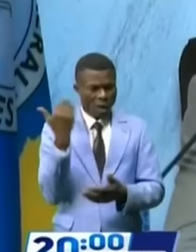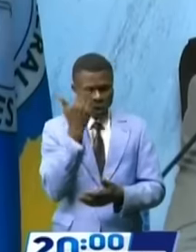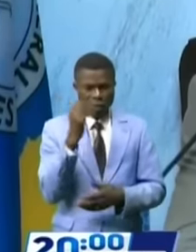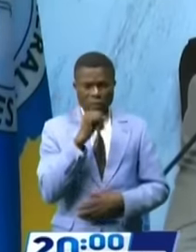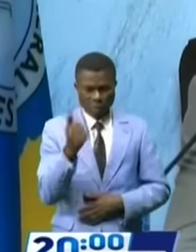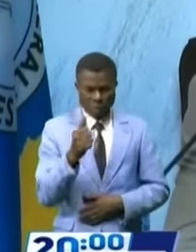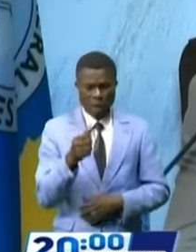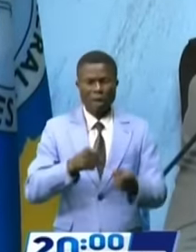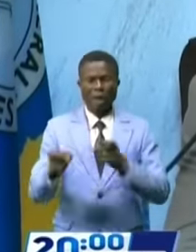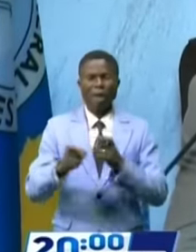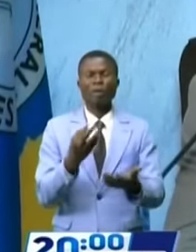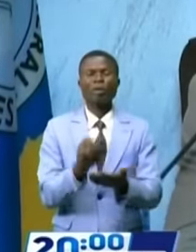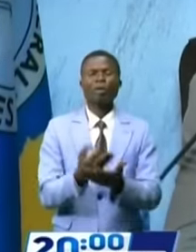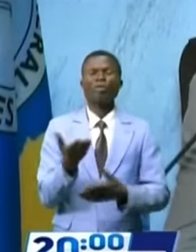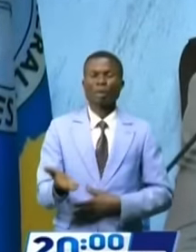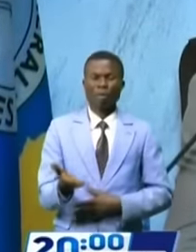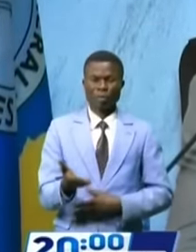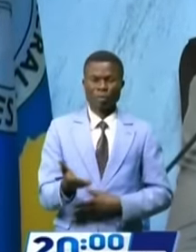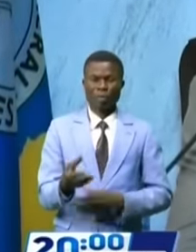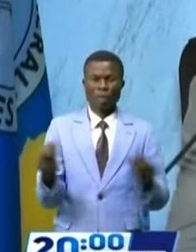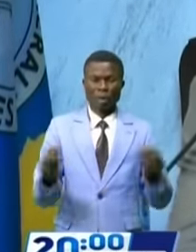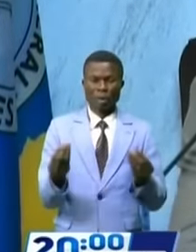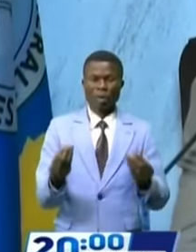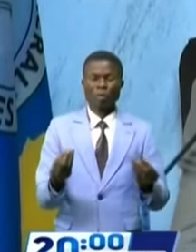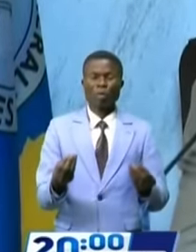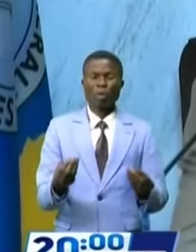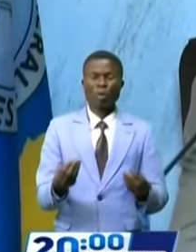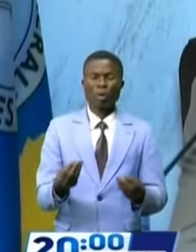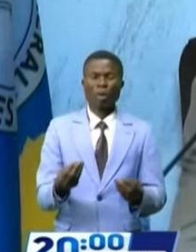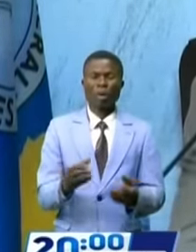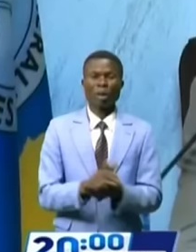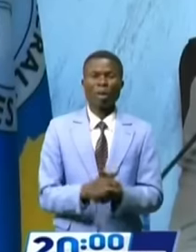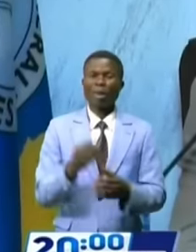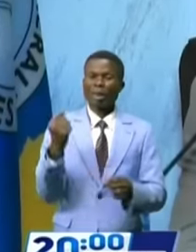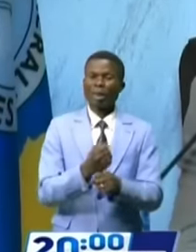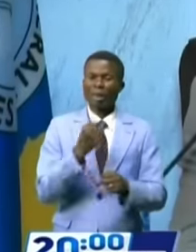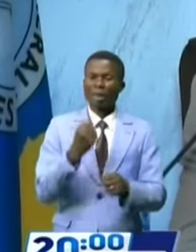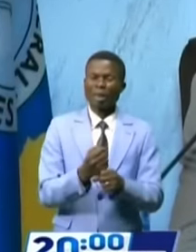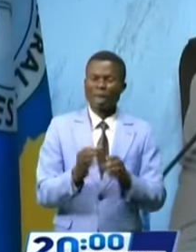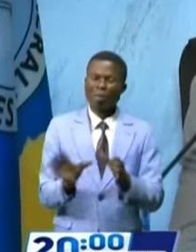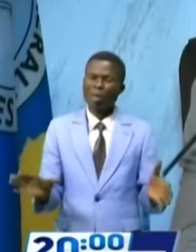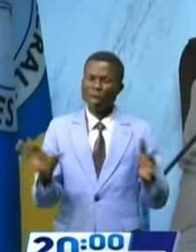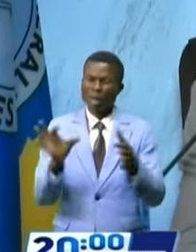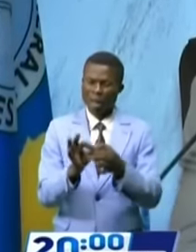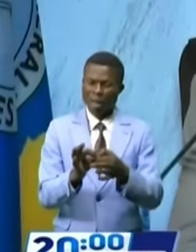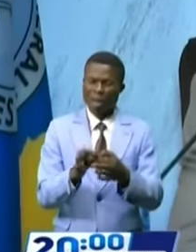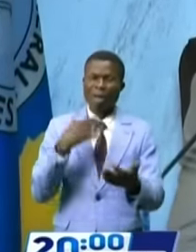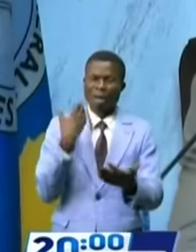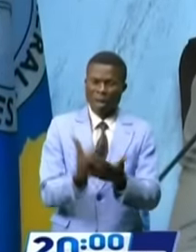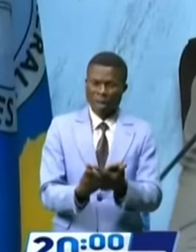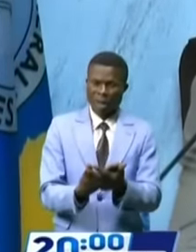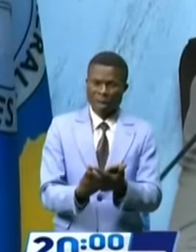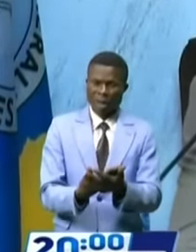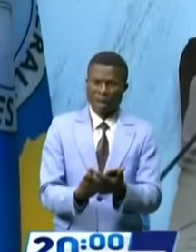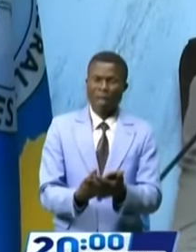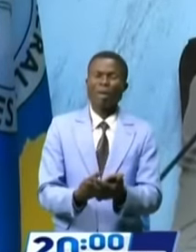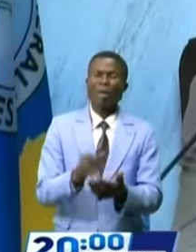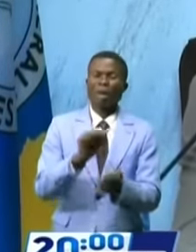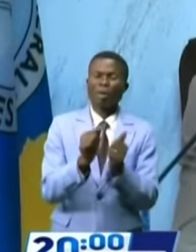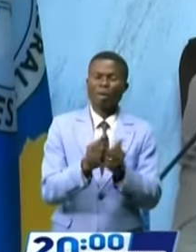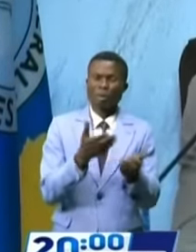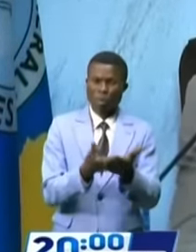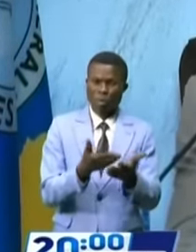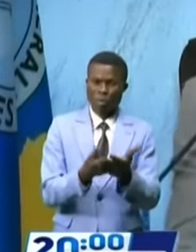gestion des finances. C'est pour cette raison qu'il y a un travail d'harmonisation qui va arriver au niveau du cadre légal